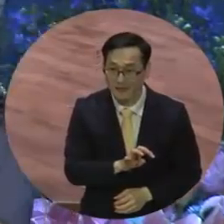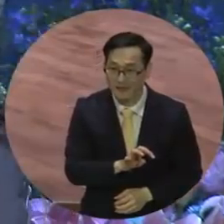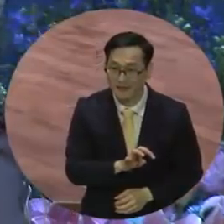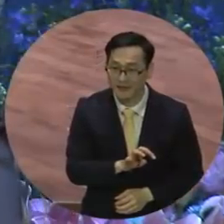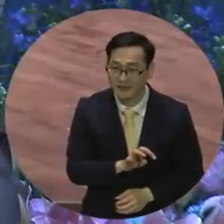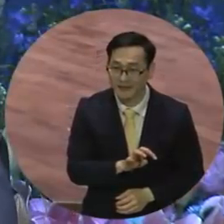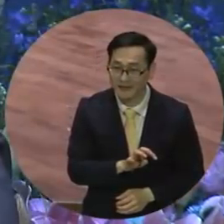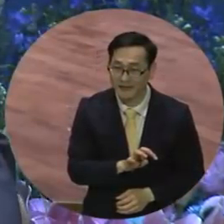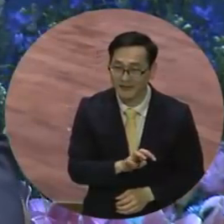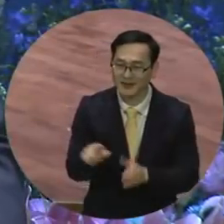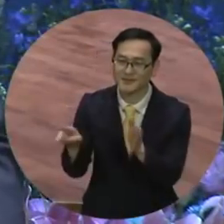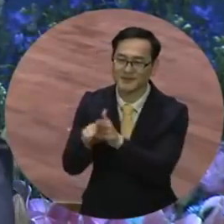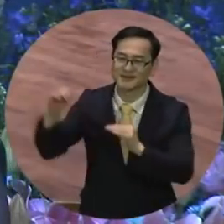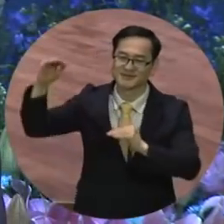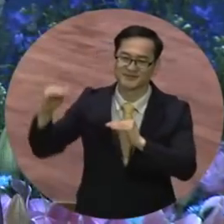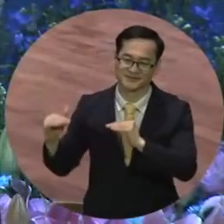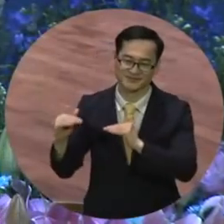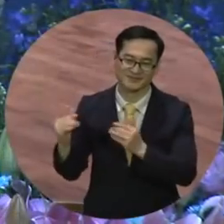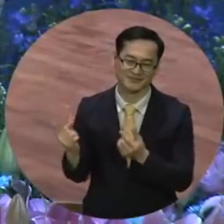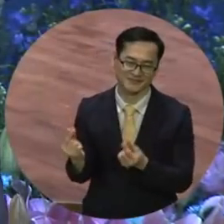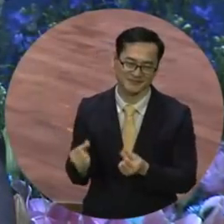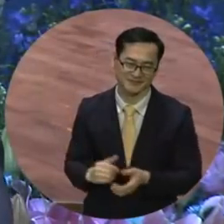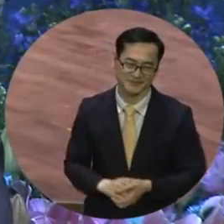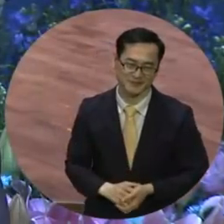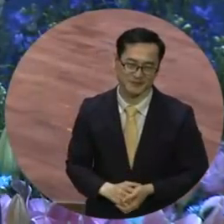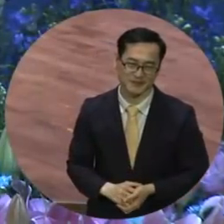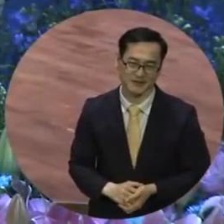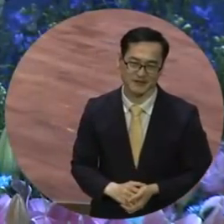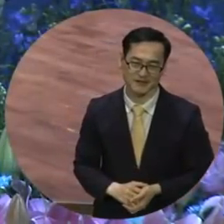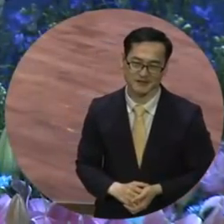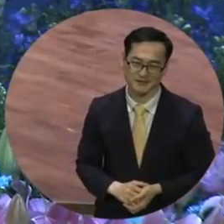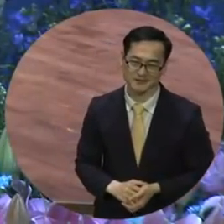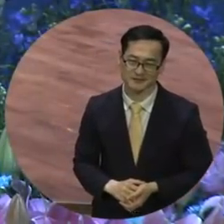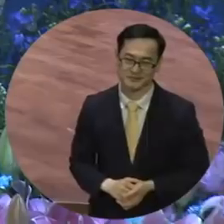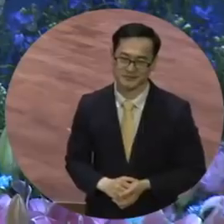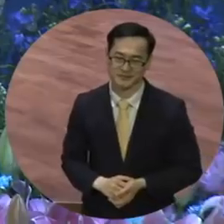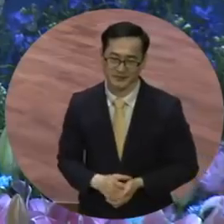뭐. 무슨 하나님 의지합니까? 돈 있으면 다 하지.